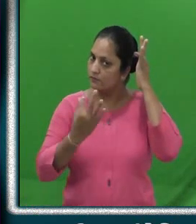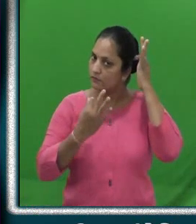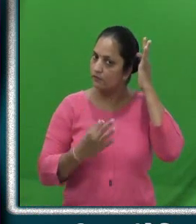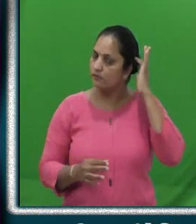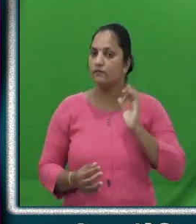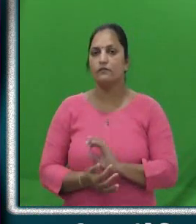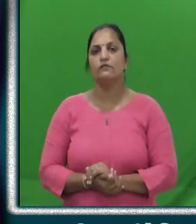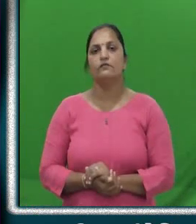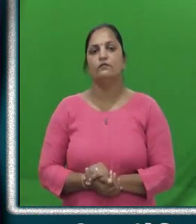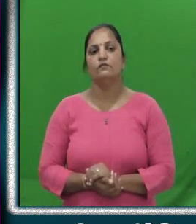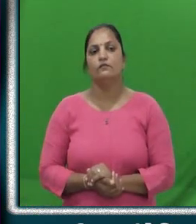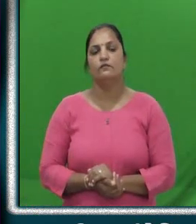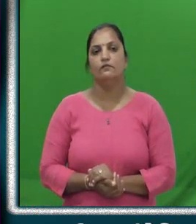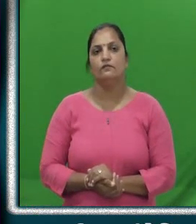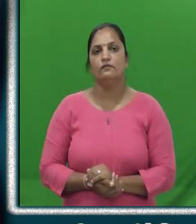હા સરસ